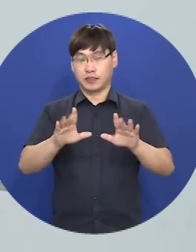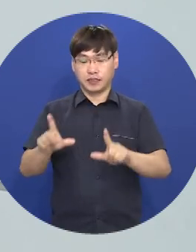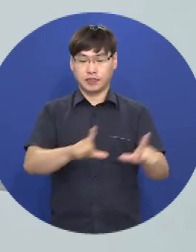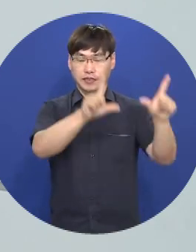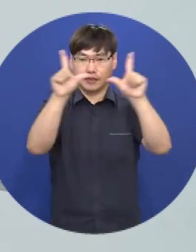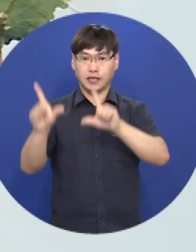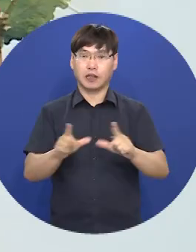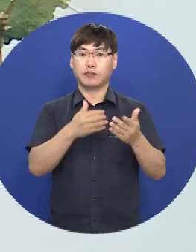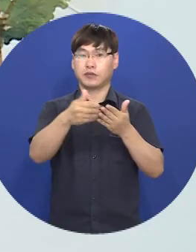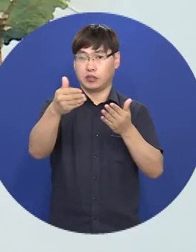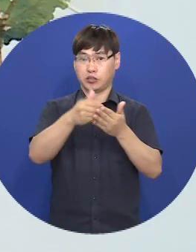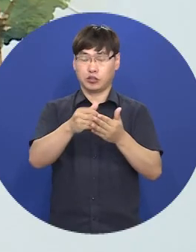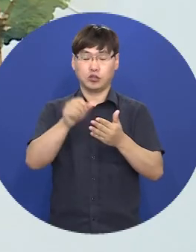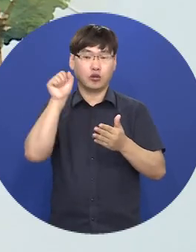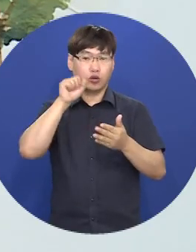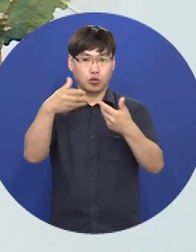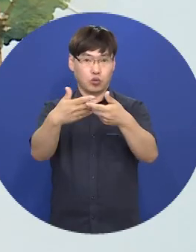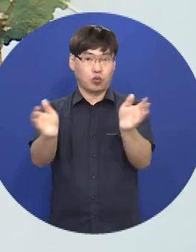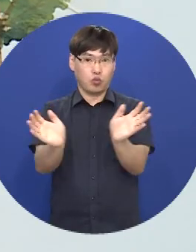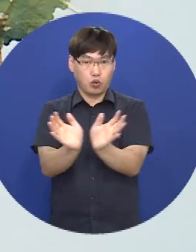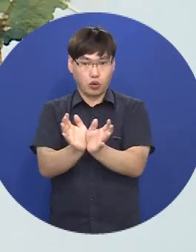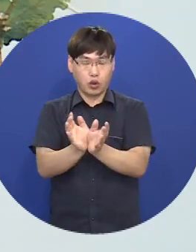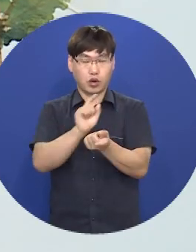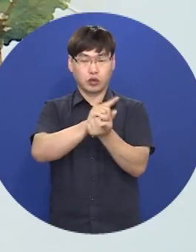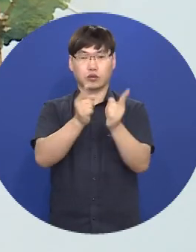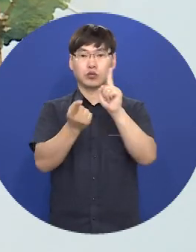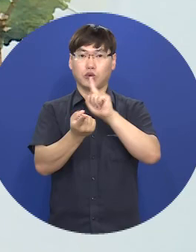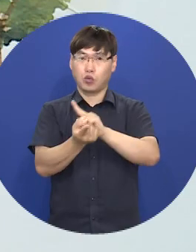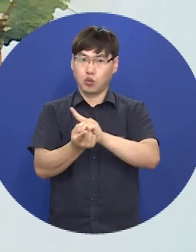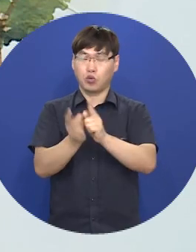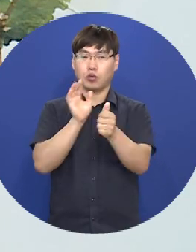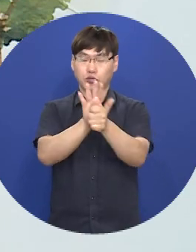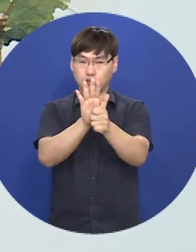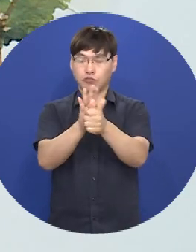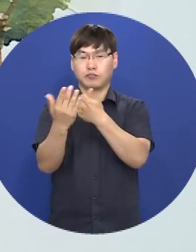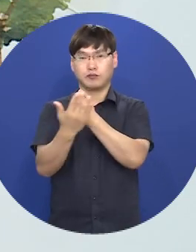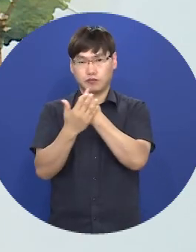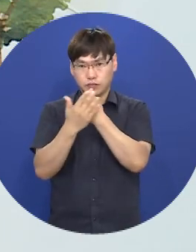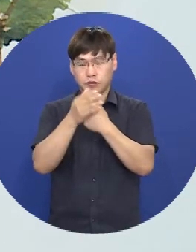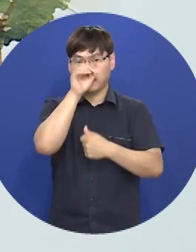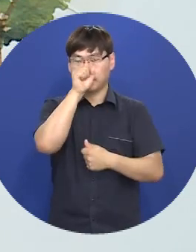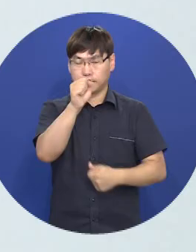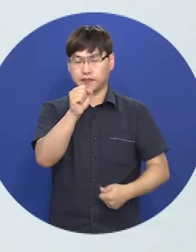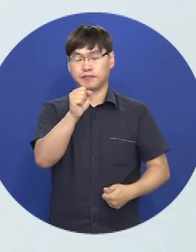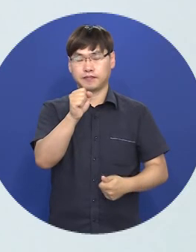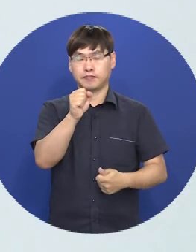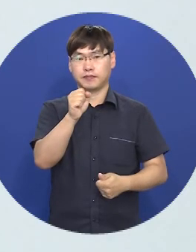생활미술 동아리인 평창 미술동호회가 서로에게 더 많은 도움이 되길 바라고 있습니다.